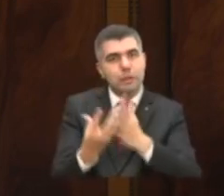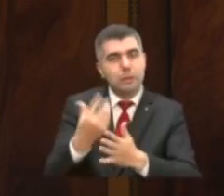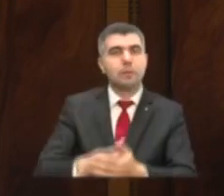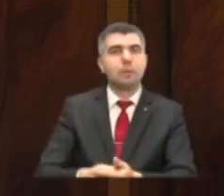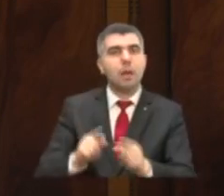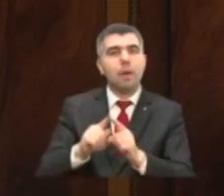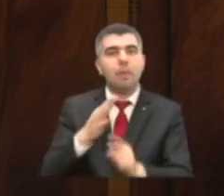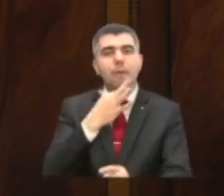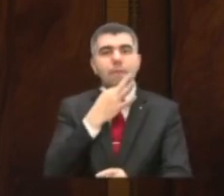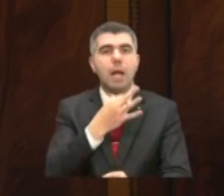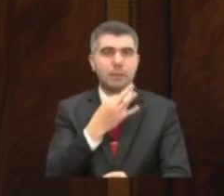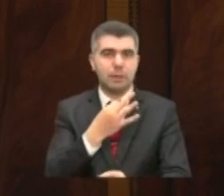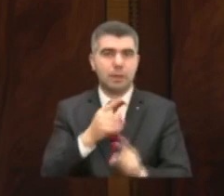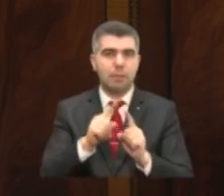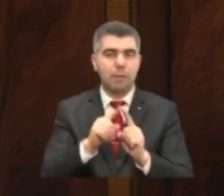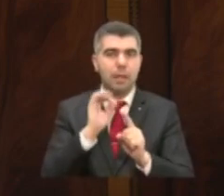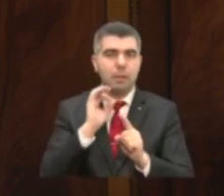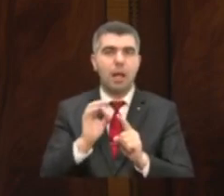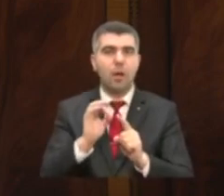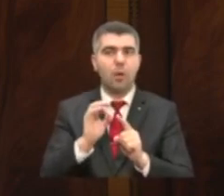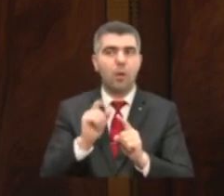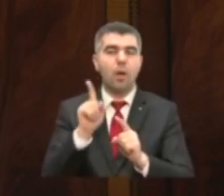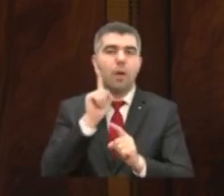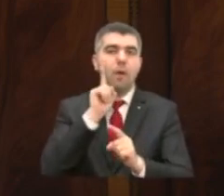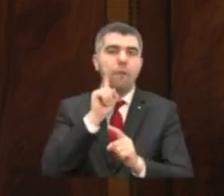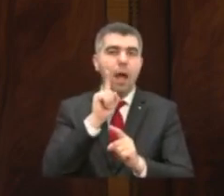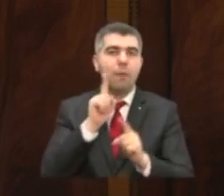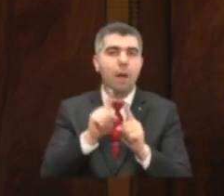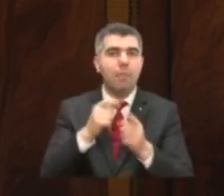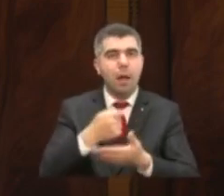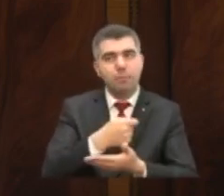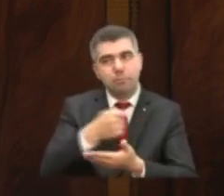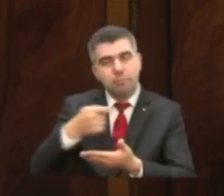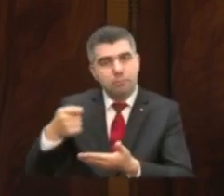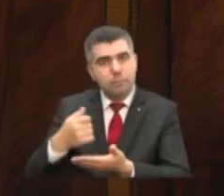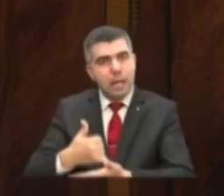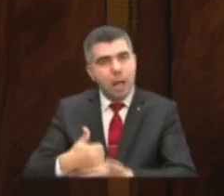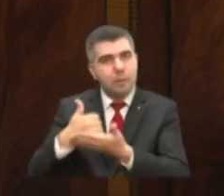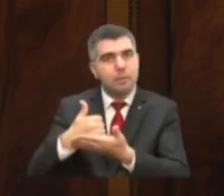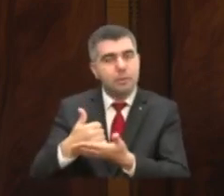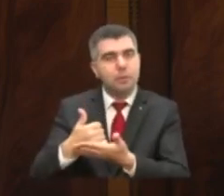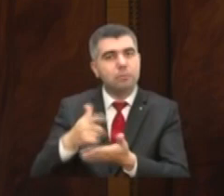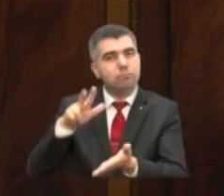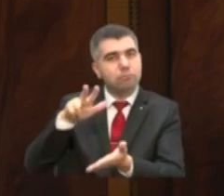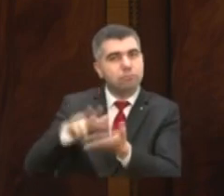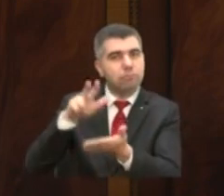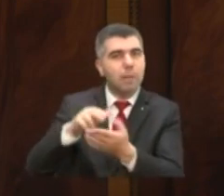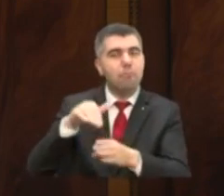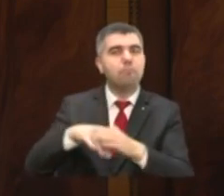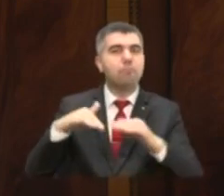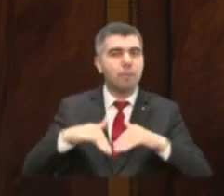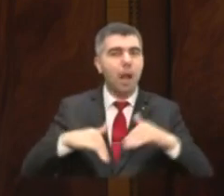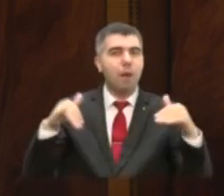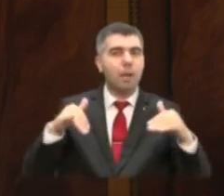تبسيط المساطر ديال استفاده النساء اللواتي سيستفيدن من هذا. واخا صدق البرلمان على هذا القانون طبيعه